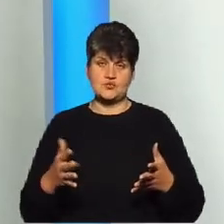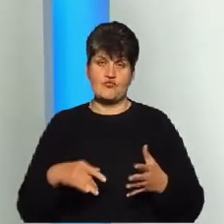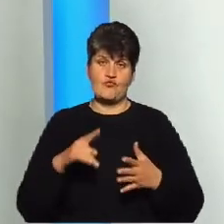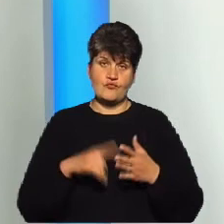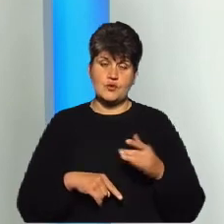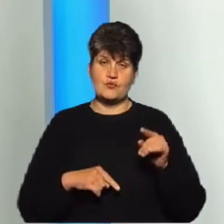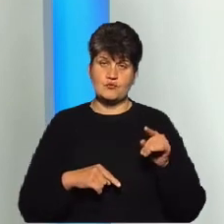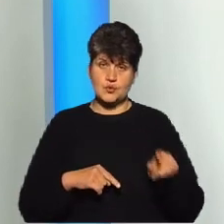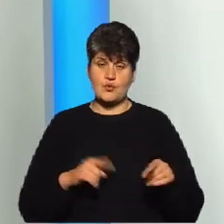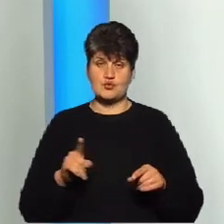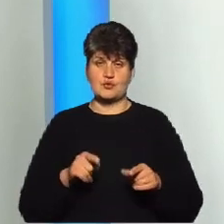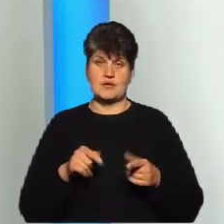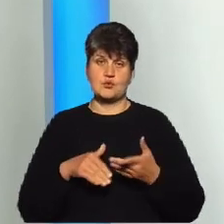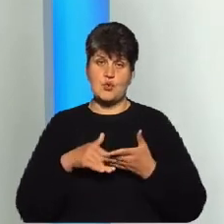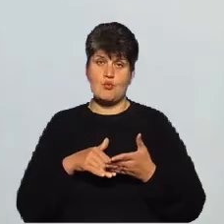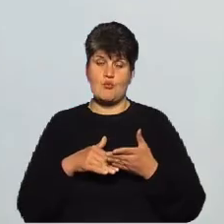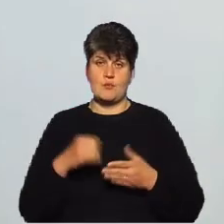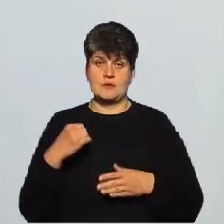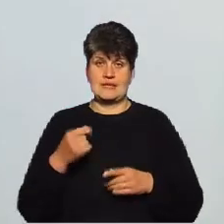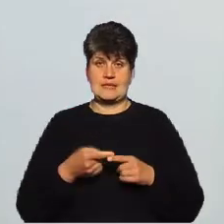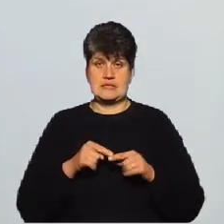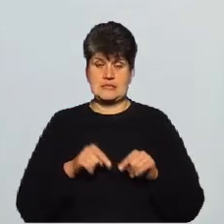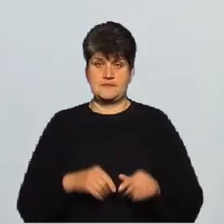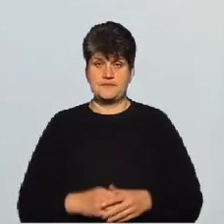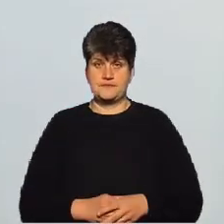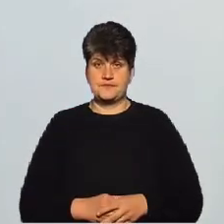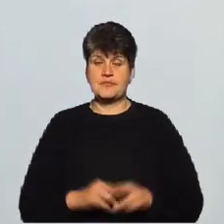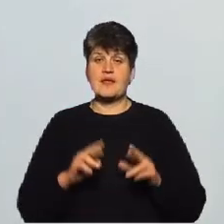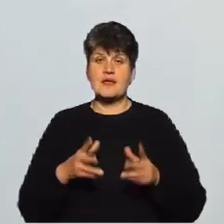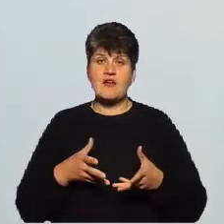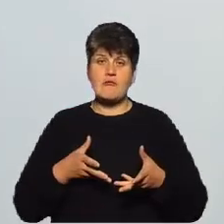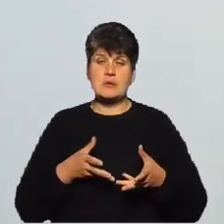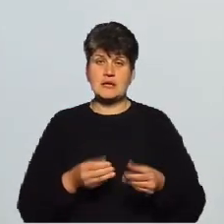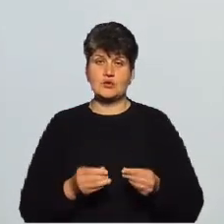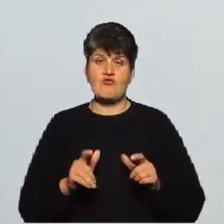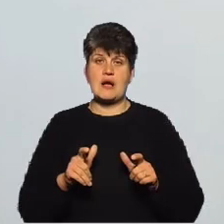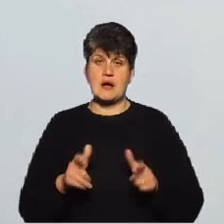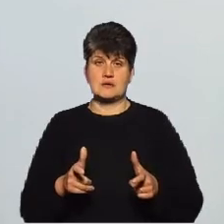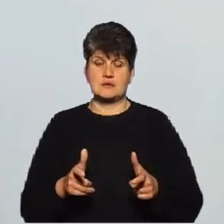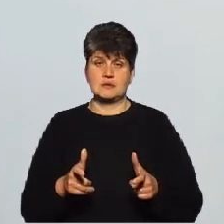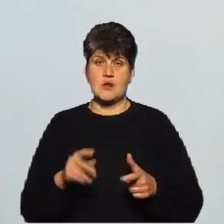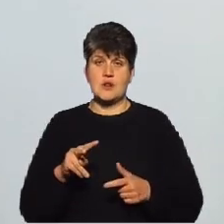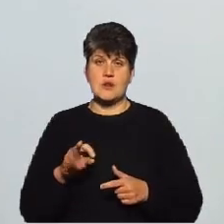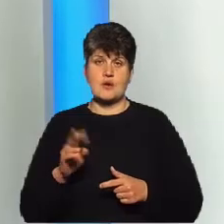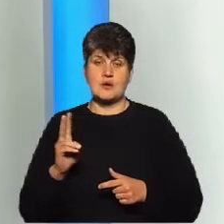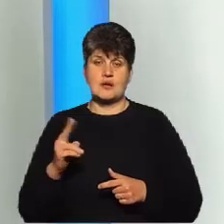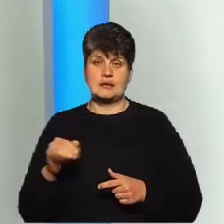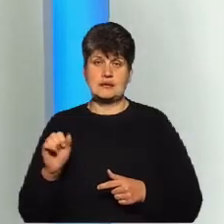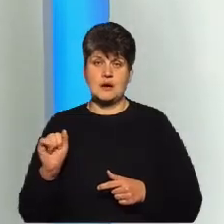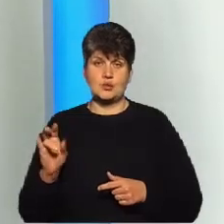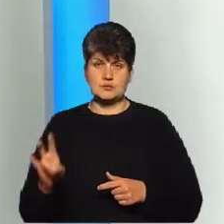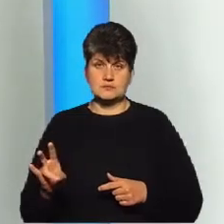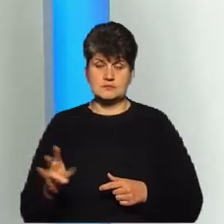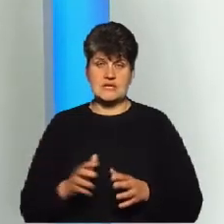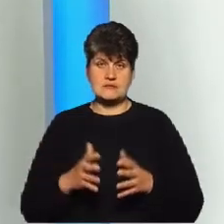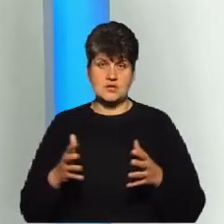їм допоможуть подолати це явище. Як вплинув карантин, локдаун на збільшення? Можливо, це